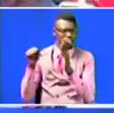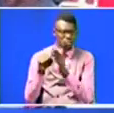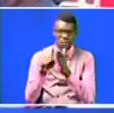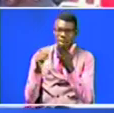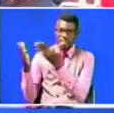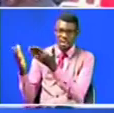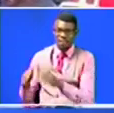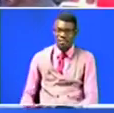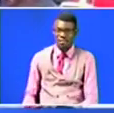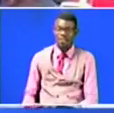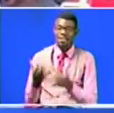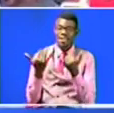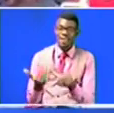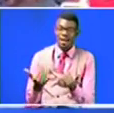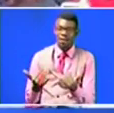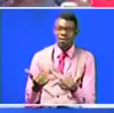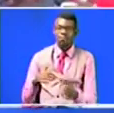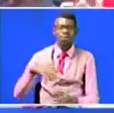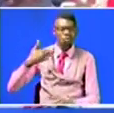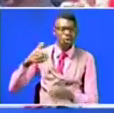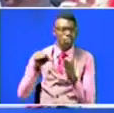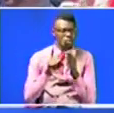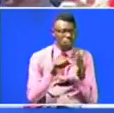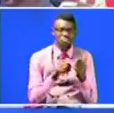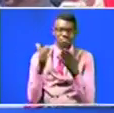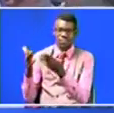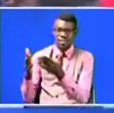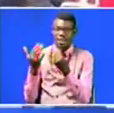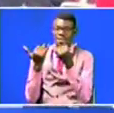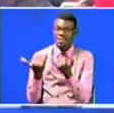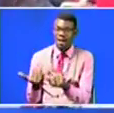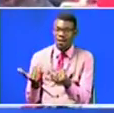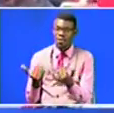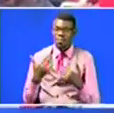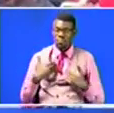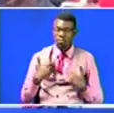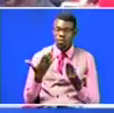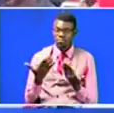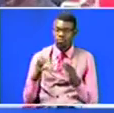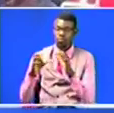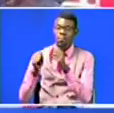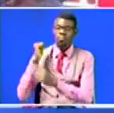nyuzi joto zikizidi kupanda kila uchao. Na sasa wito kutoka kwa wadau wa siasa ni kuwa